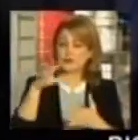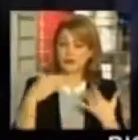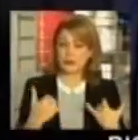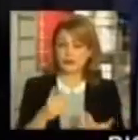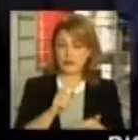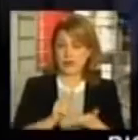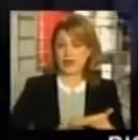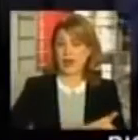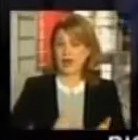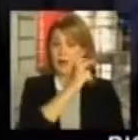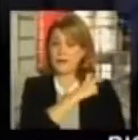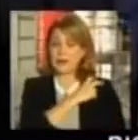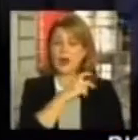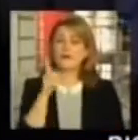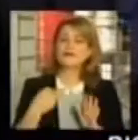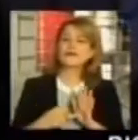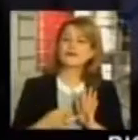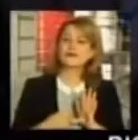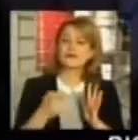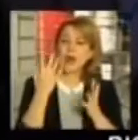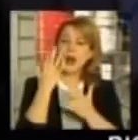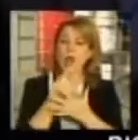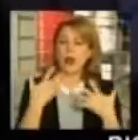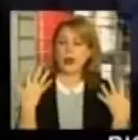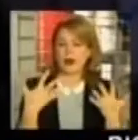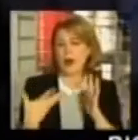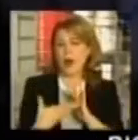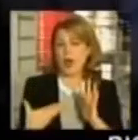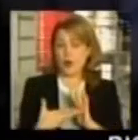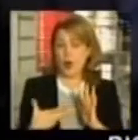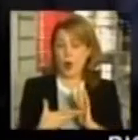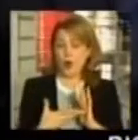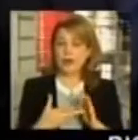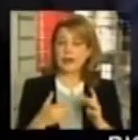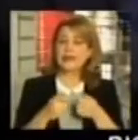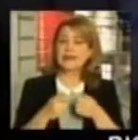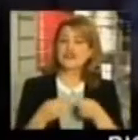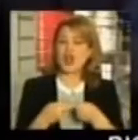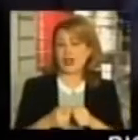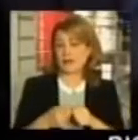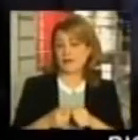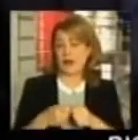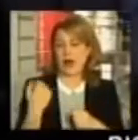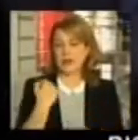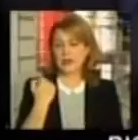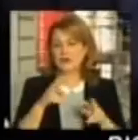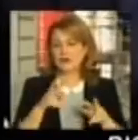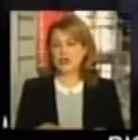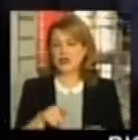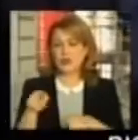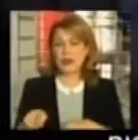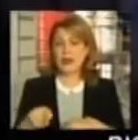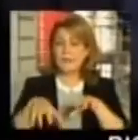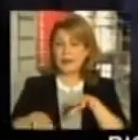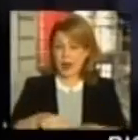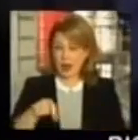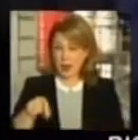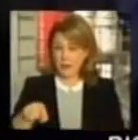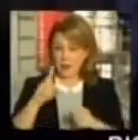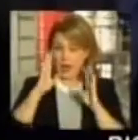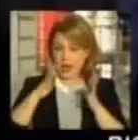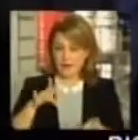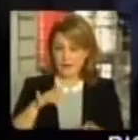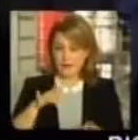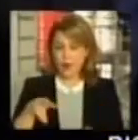לרמטכ"ל אייזנקוט ובו דרישה ברורה לחקור את הקשרים ההדוקים מאוד לכאורה בין המתנחלים של חברון וביניהם